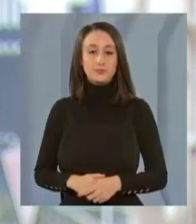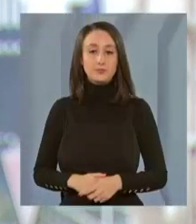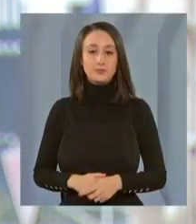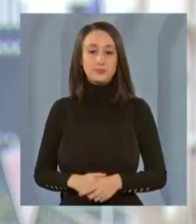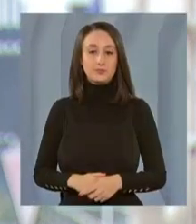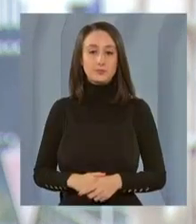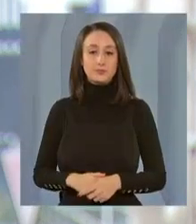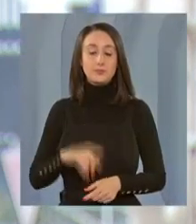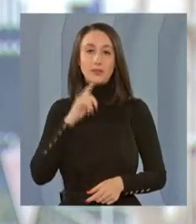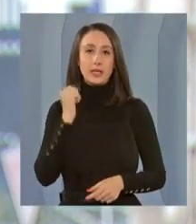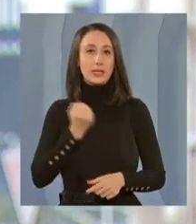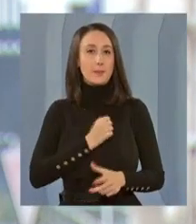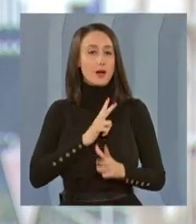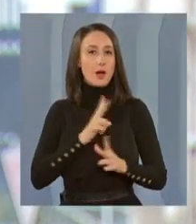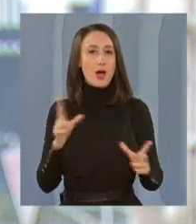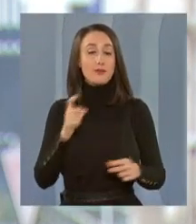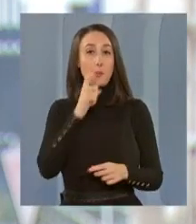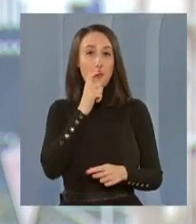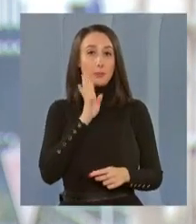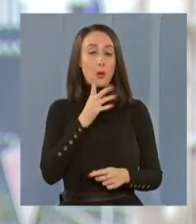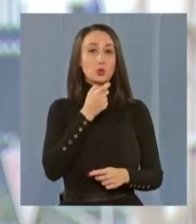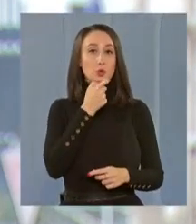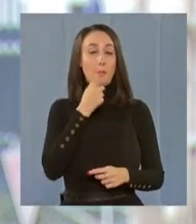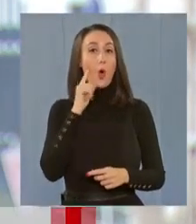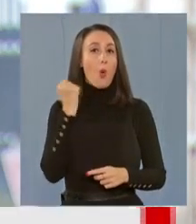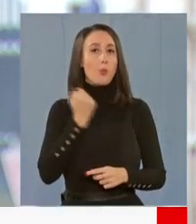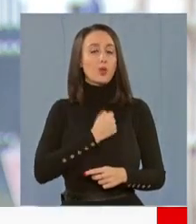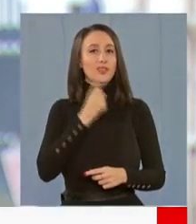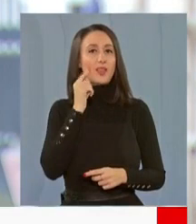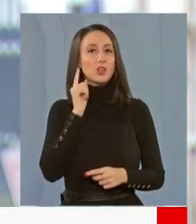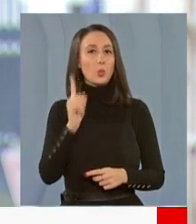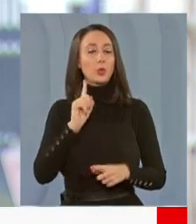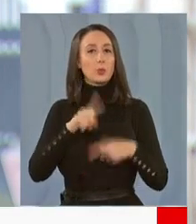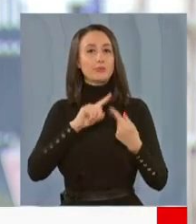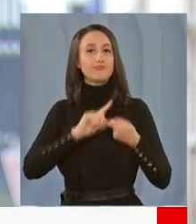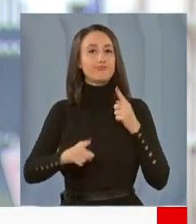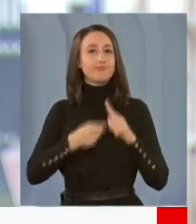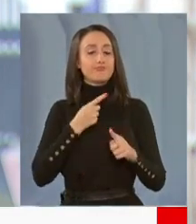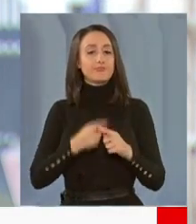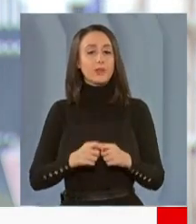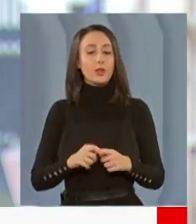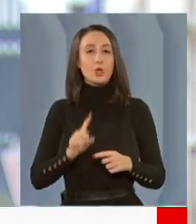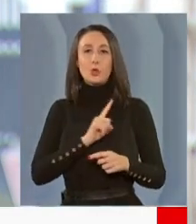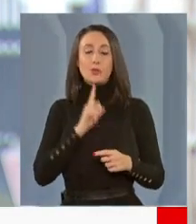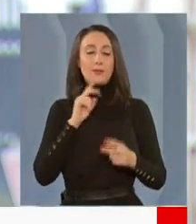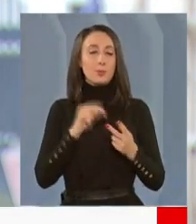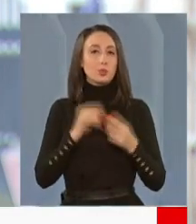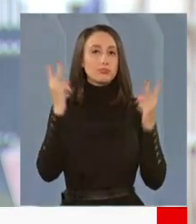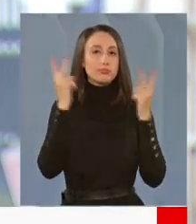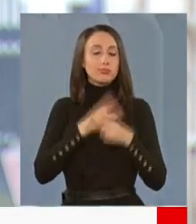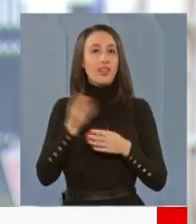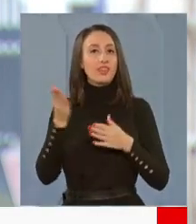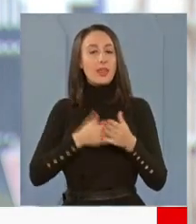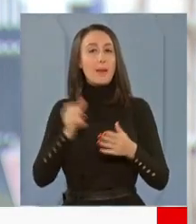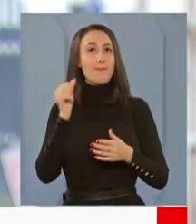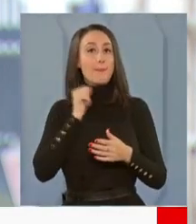crimă oribilă în Vaslui un băiat în vârstă de 14 ani a fost ucis de tatăl său după o altercație în urma căreia nu s ar fi pus de acord la